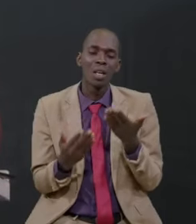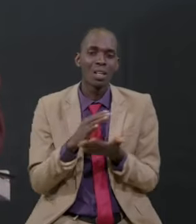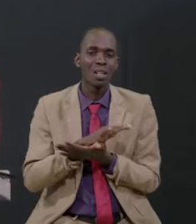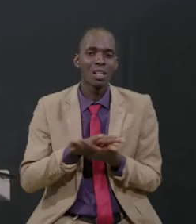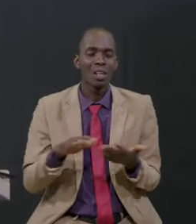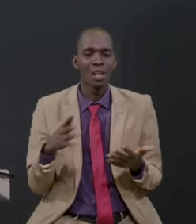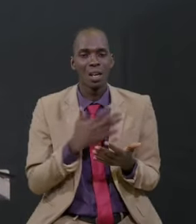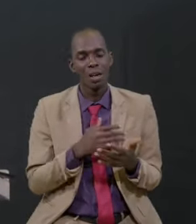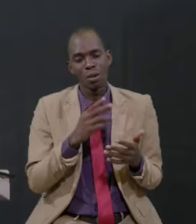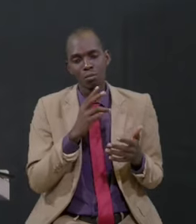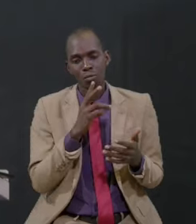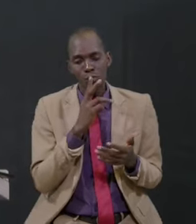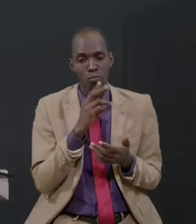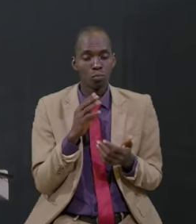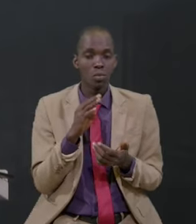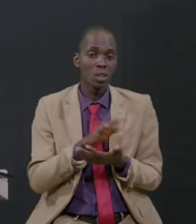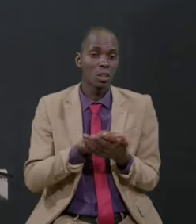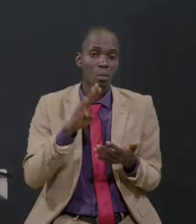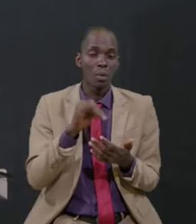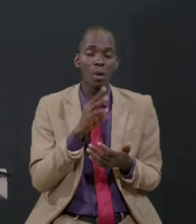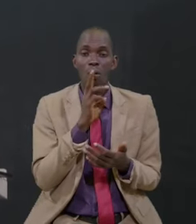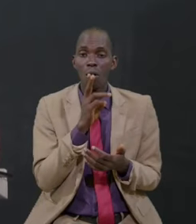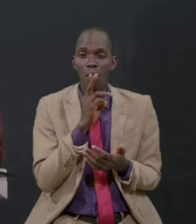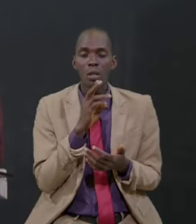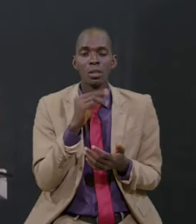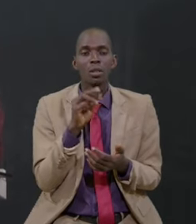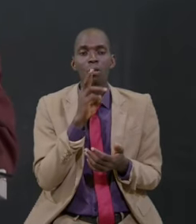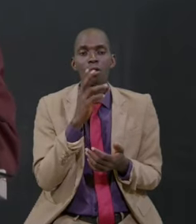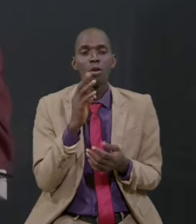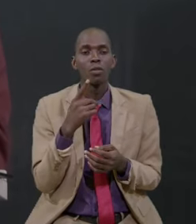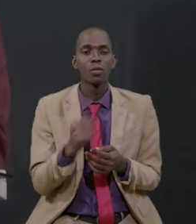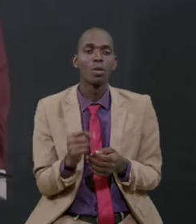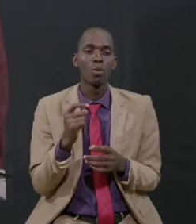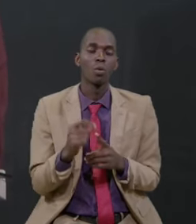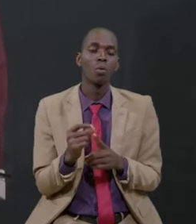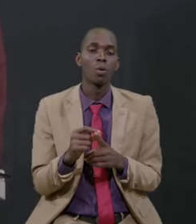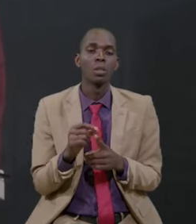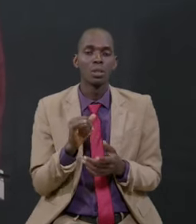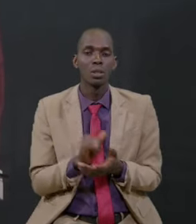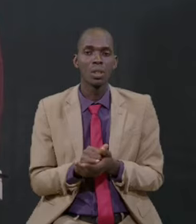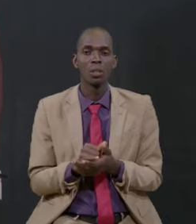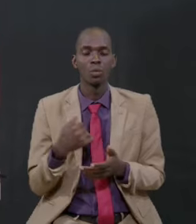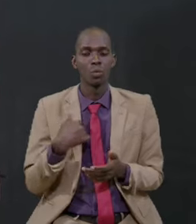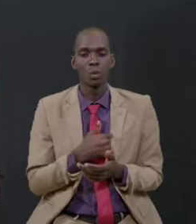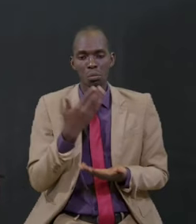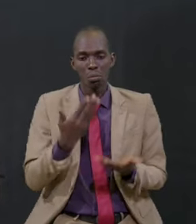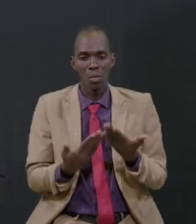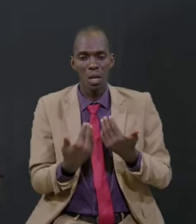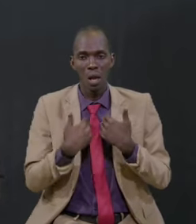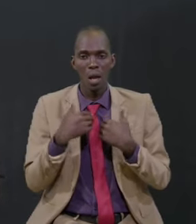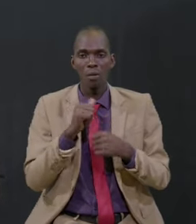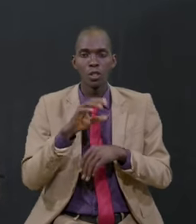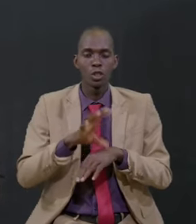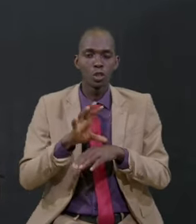parole, l'eau de la parole. Après l'avoir purifiée pour avoir une église. Sans tache,